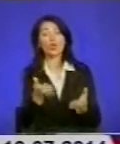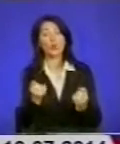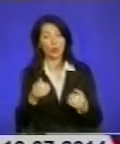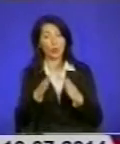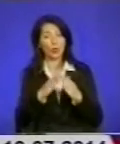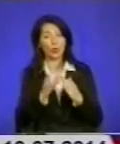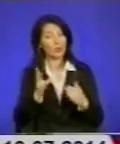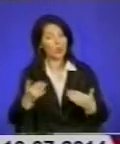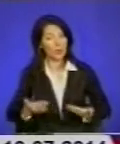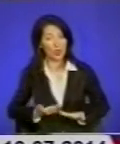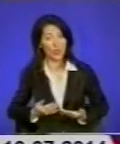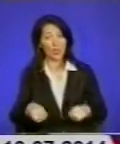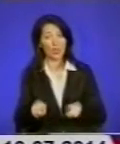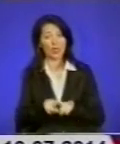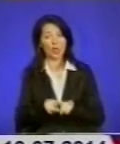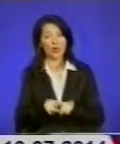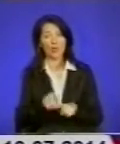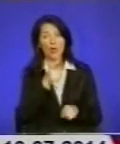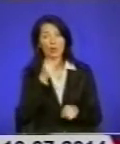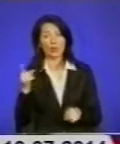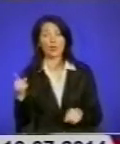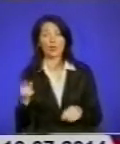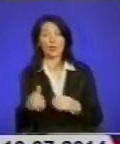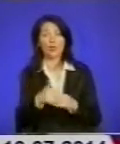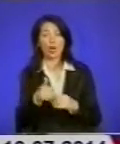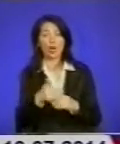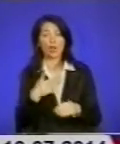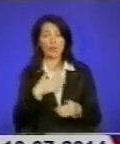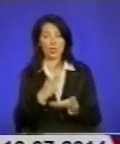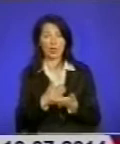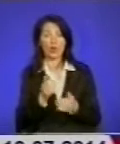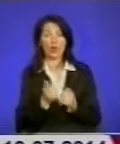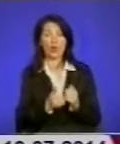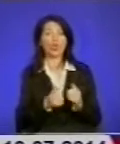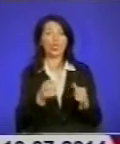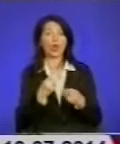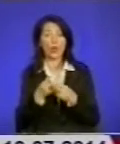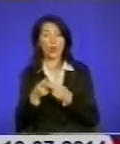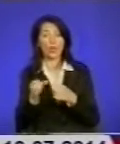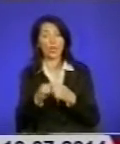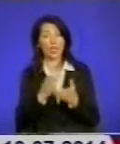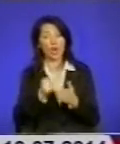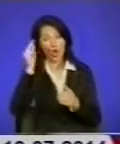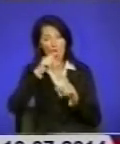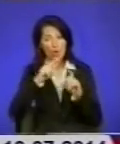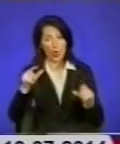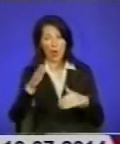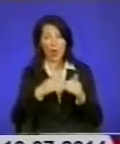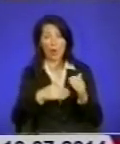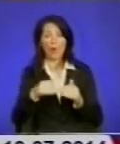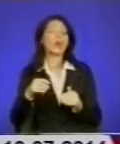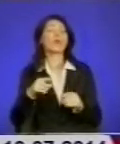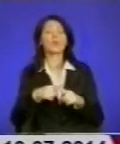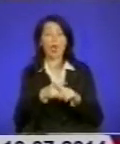проживання. Також під час виконання покарання в нас є, в кожній колонії є школа і професійно-технічне училище.